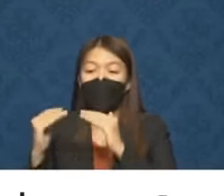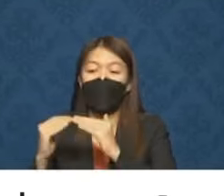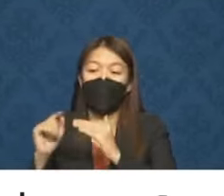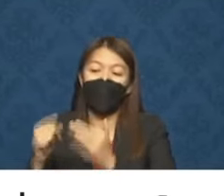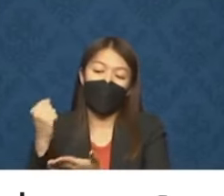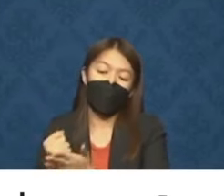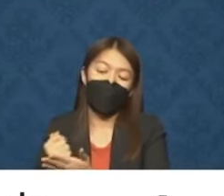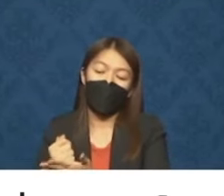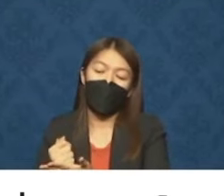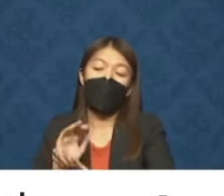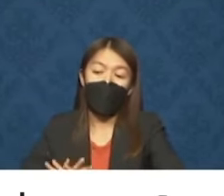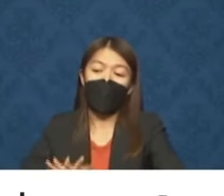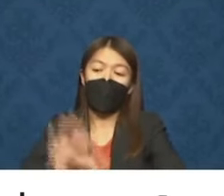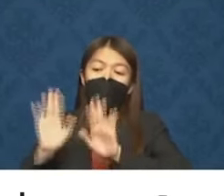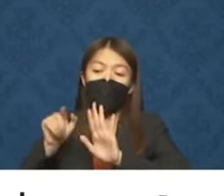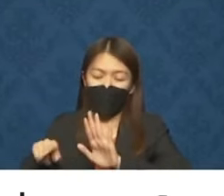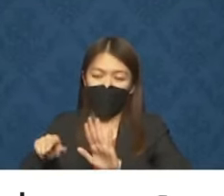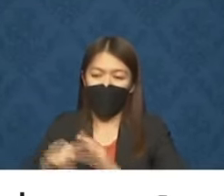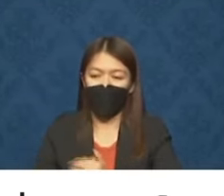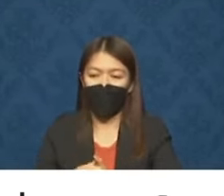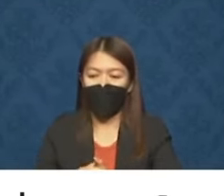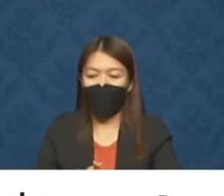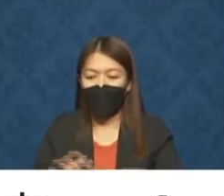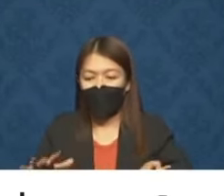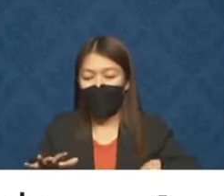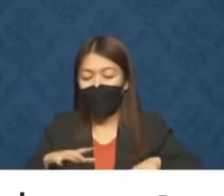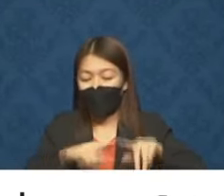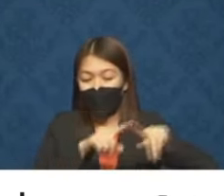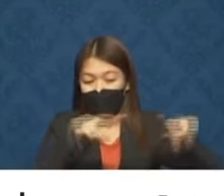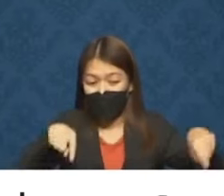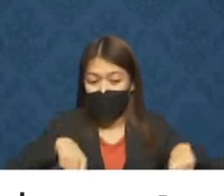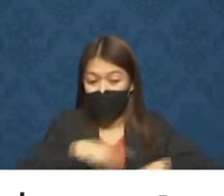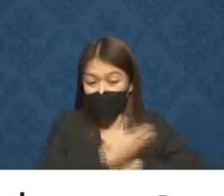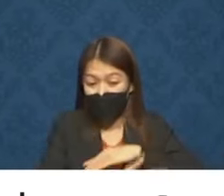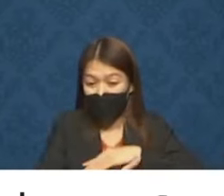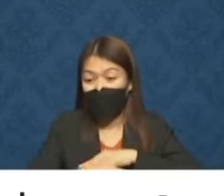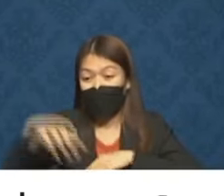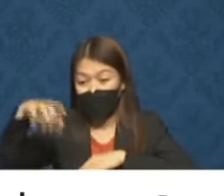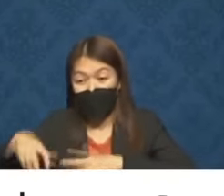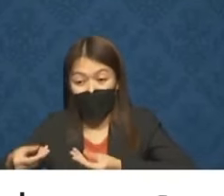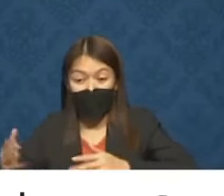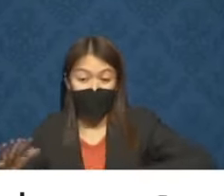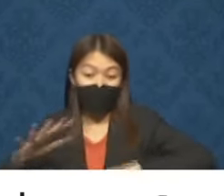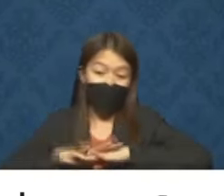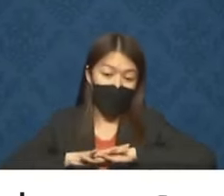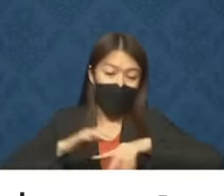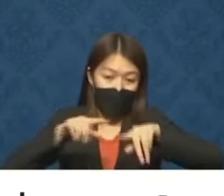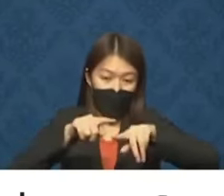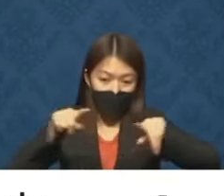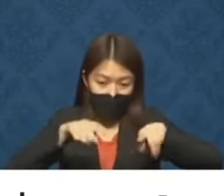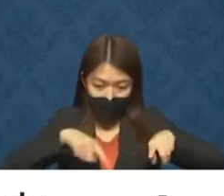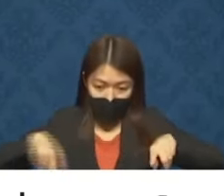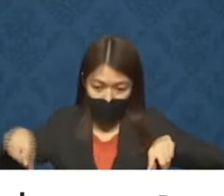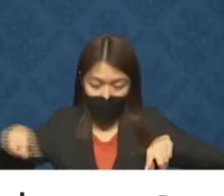ของการรถไฟกรมที่ดินมีหนังสือเมื่อ12พฤศจิกายนเชิญการรถไฟมาร่วมรังวัดพื้นที่แต่ว่าการร